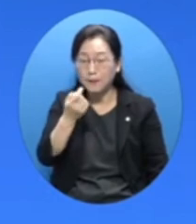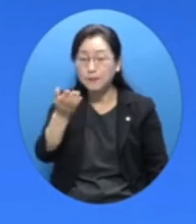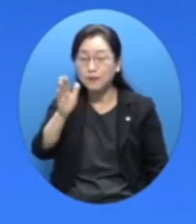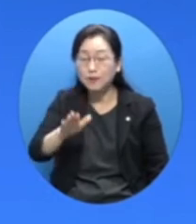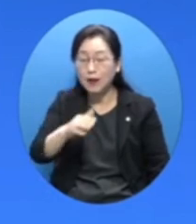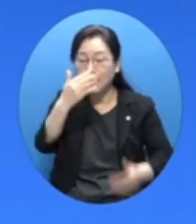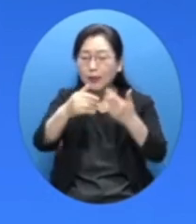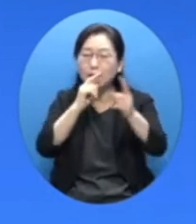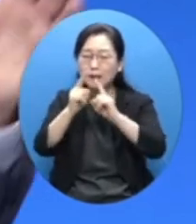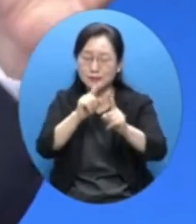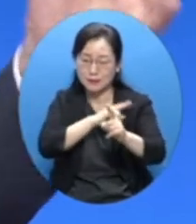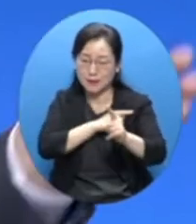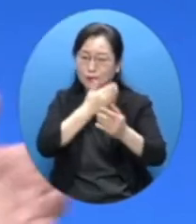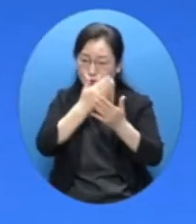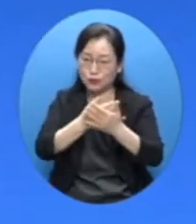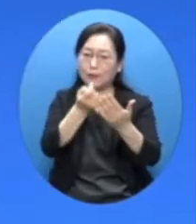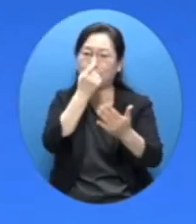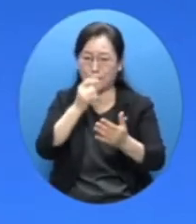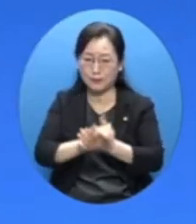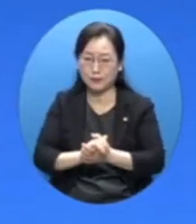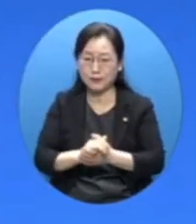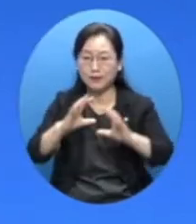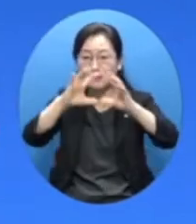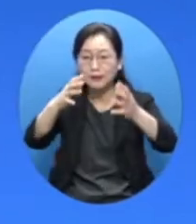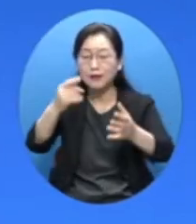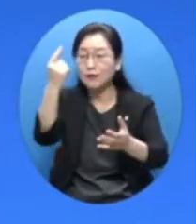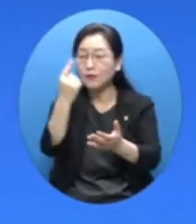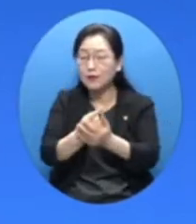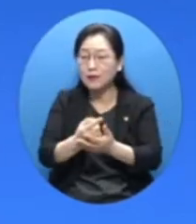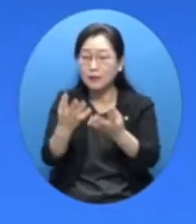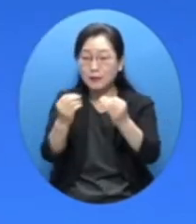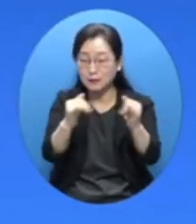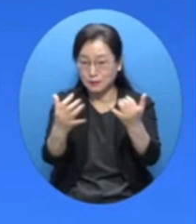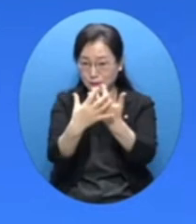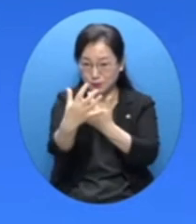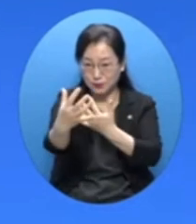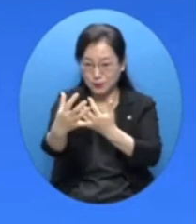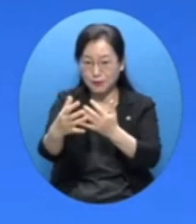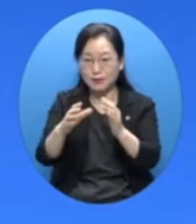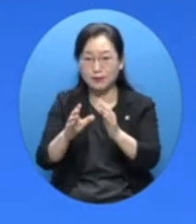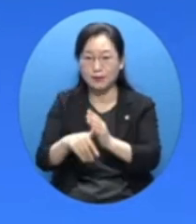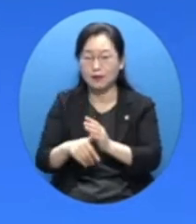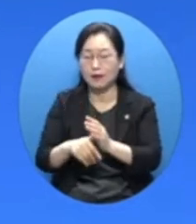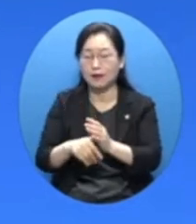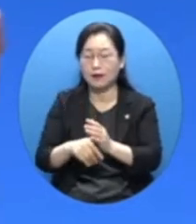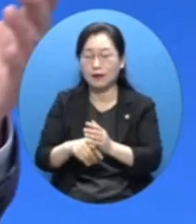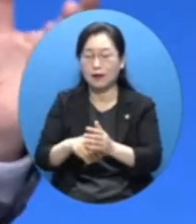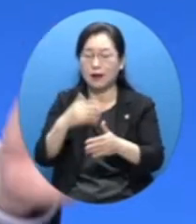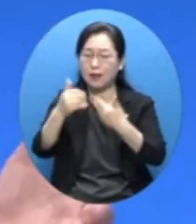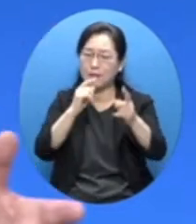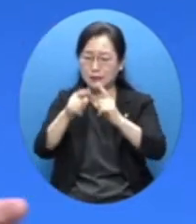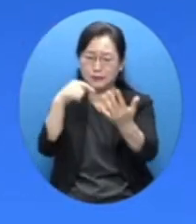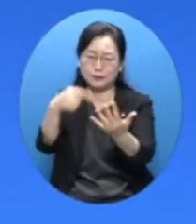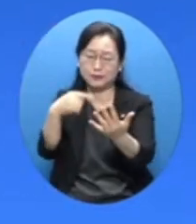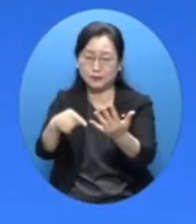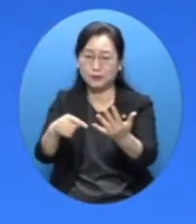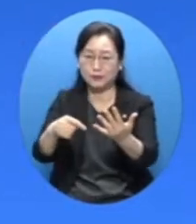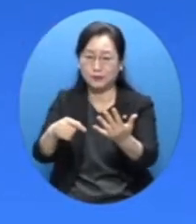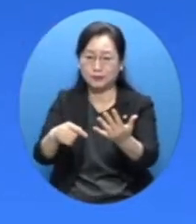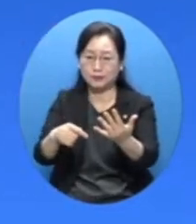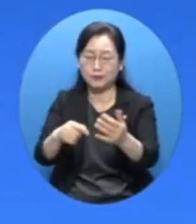배워야 되는 것입니다 예수님이 땅에 오셔서 많은 사람들 앞에서 죽고 말씀을 전하실뿐 아니라 말씀을